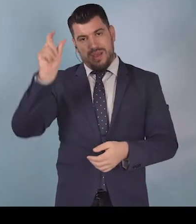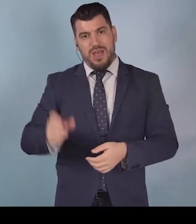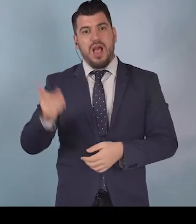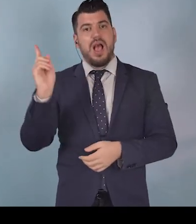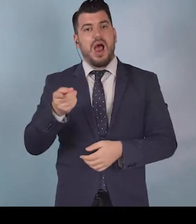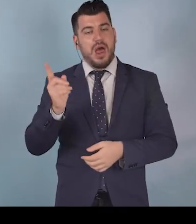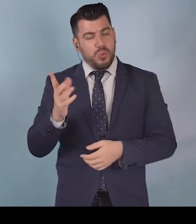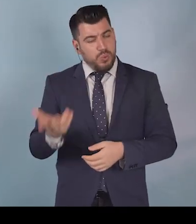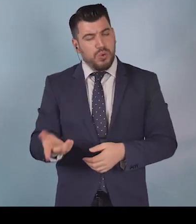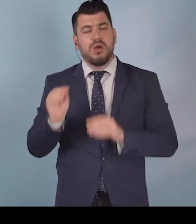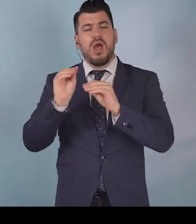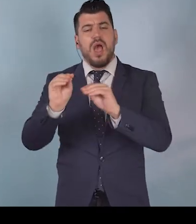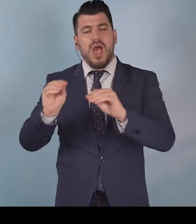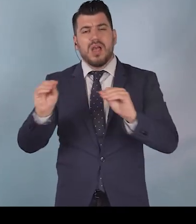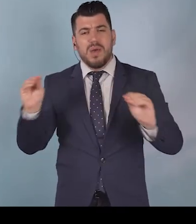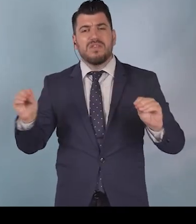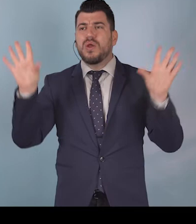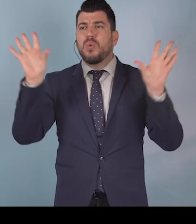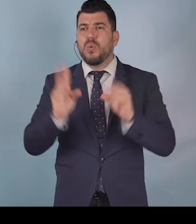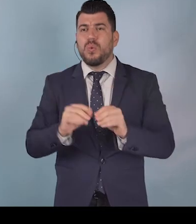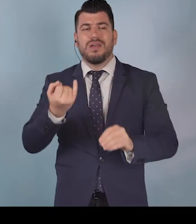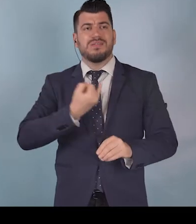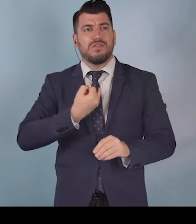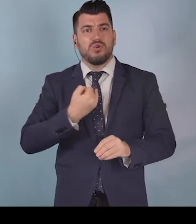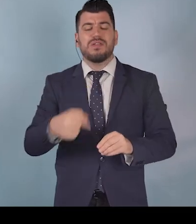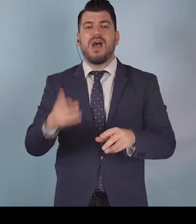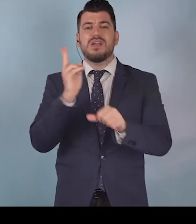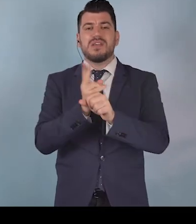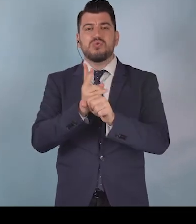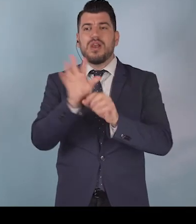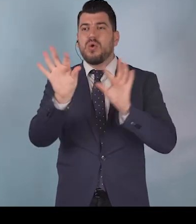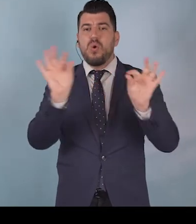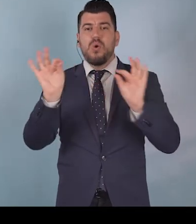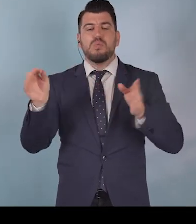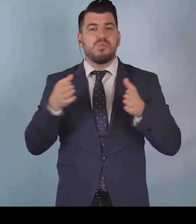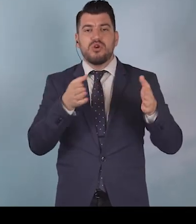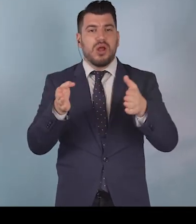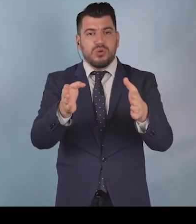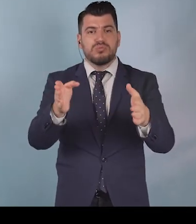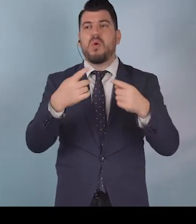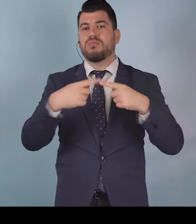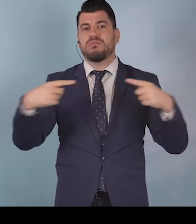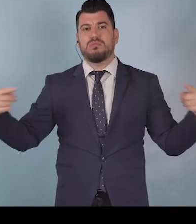πάνω σε θέματα ταυτότητας, έκφρασης χαρακτηριστικών φύλων και σεξουαλικού προσανατολισμού